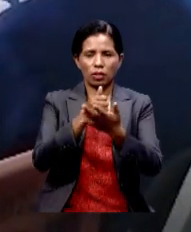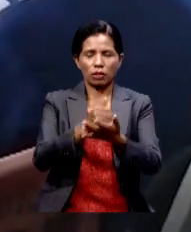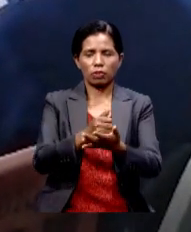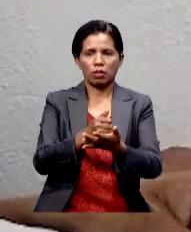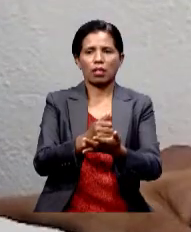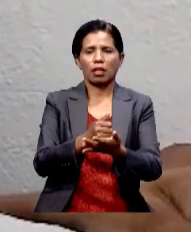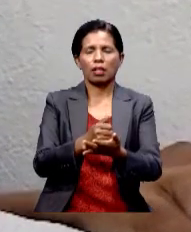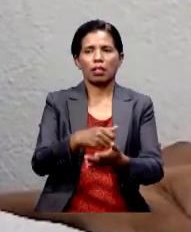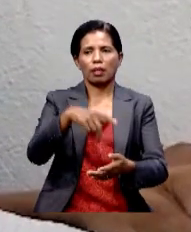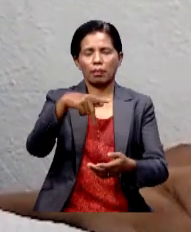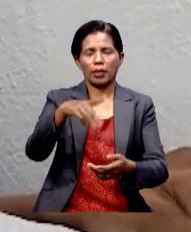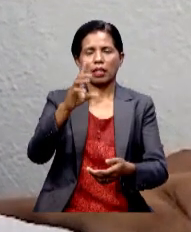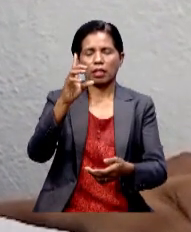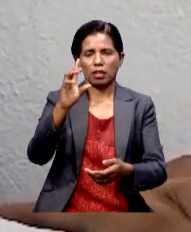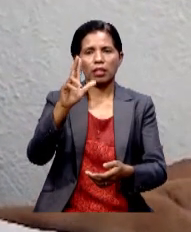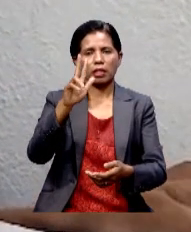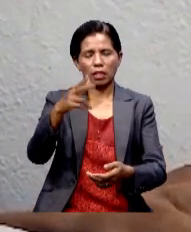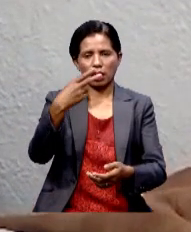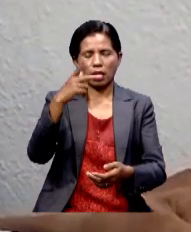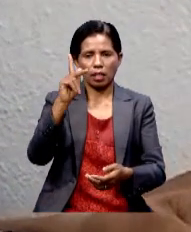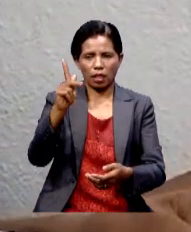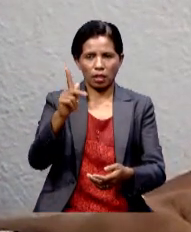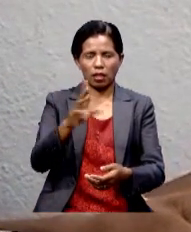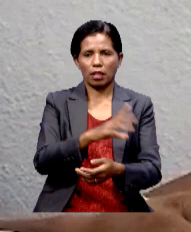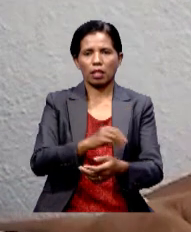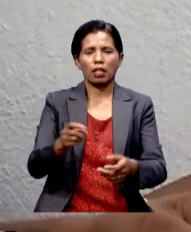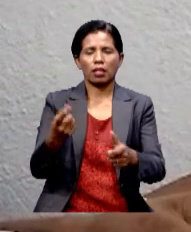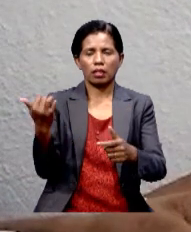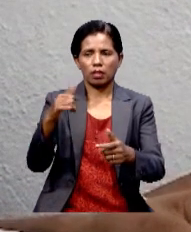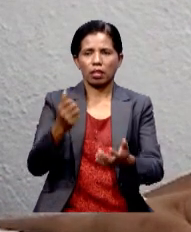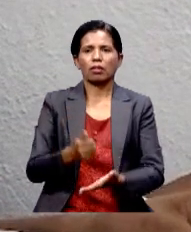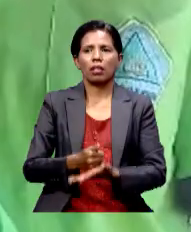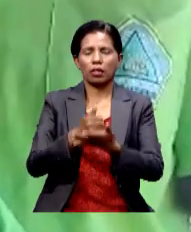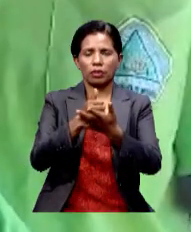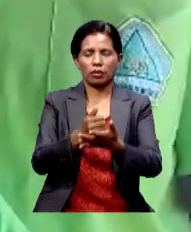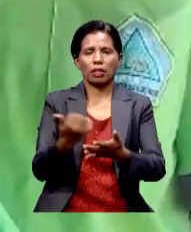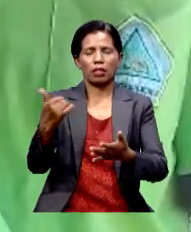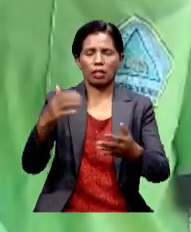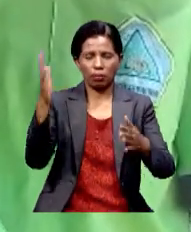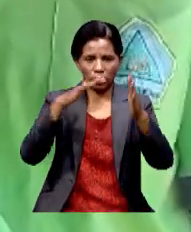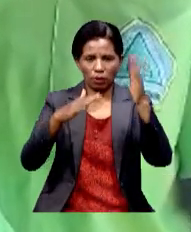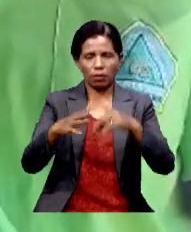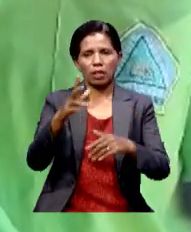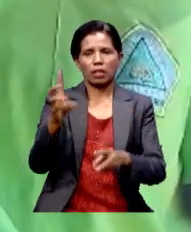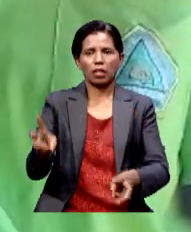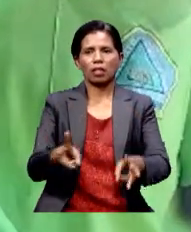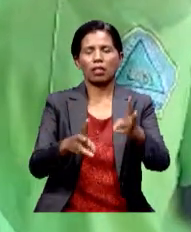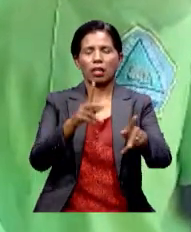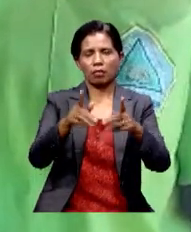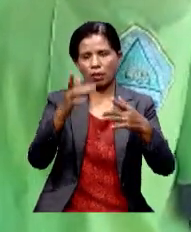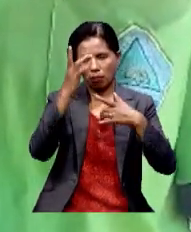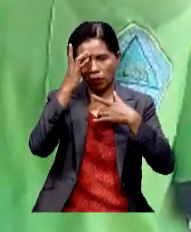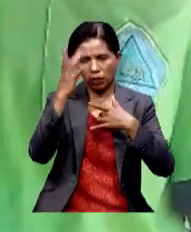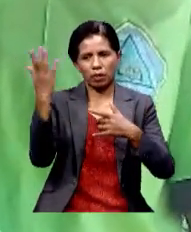ne petiga kali ida atu bersyukur ida basira pada atendemen tu ya insiden di rumah ya dalan yang rumah mora saya ada